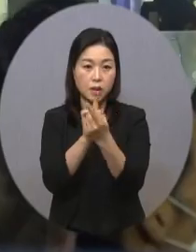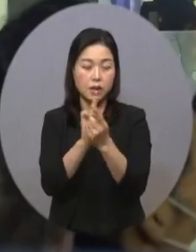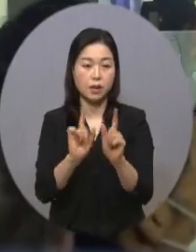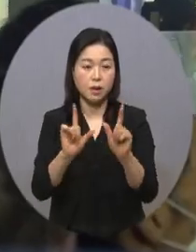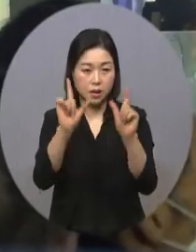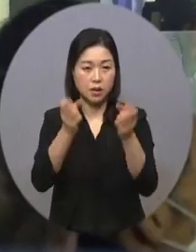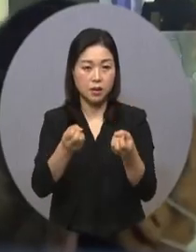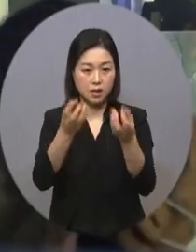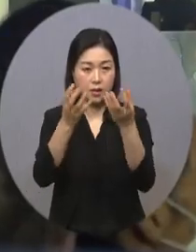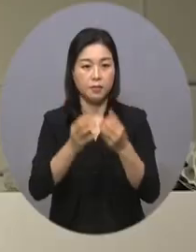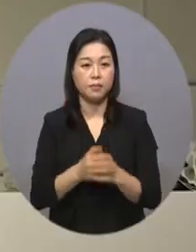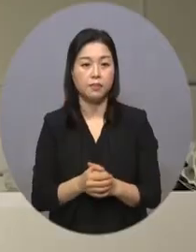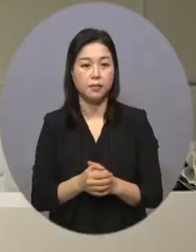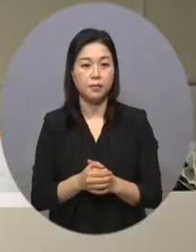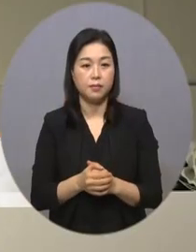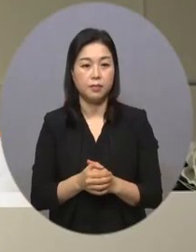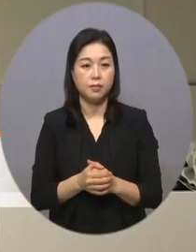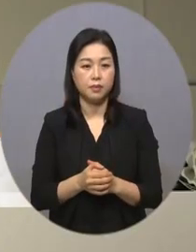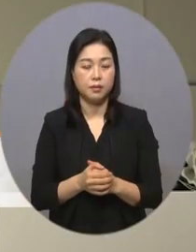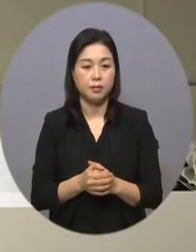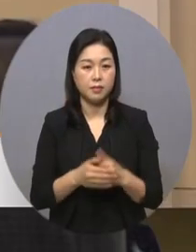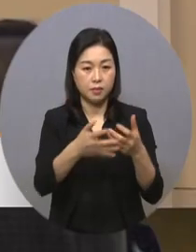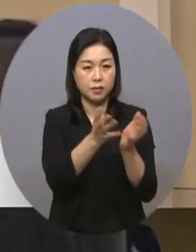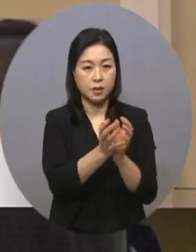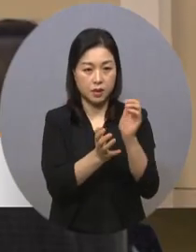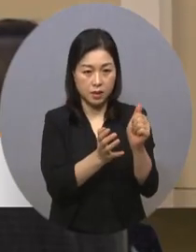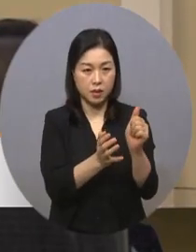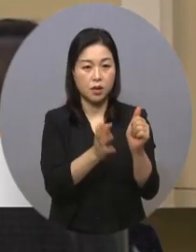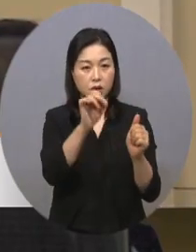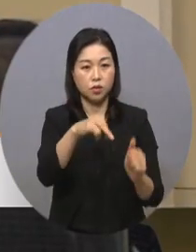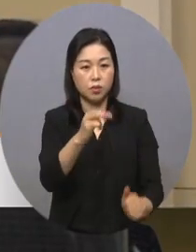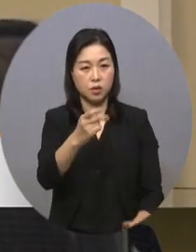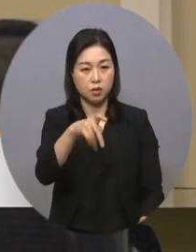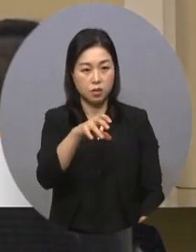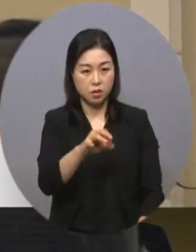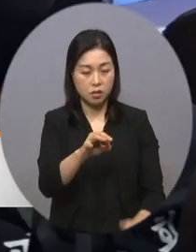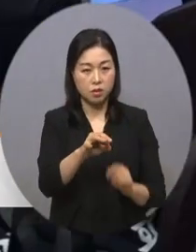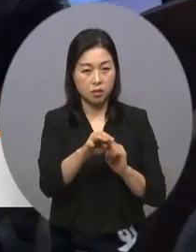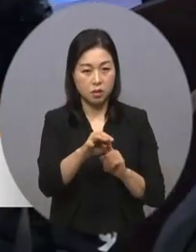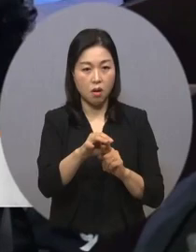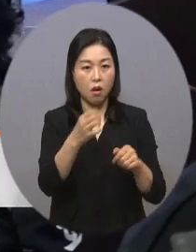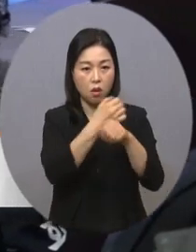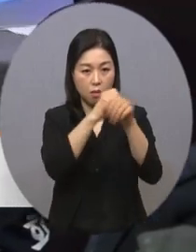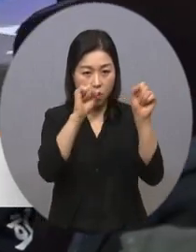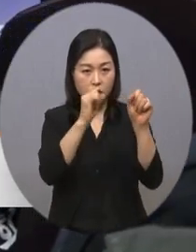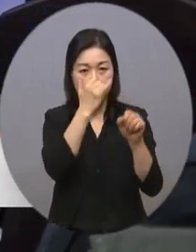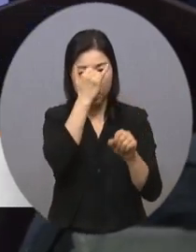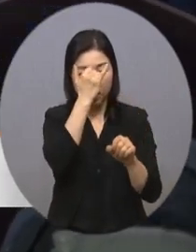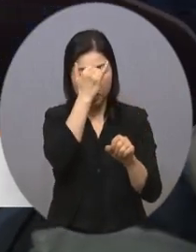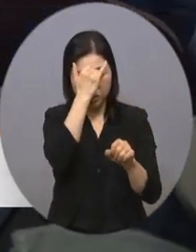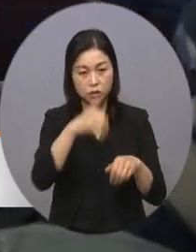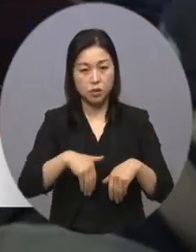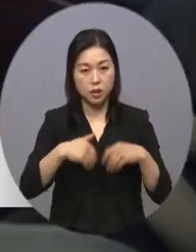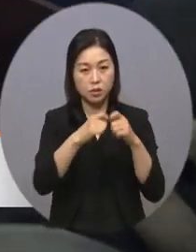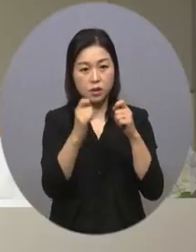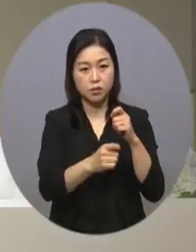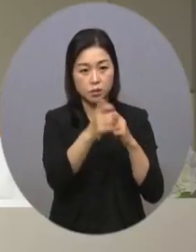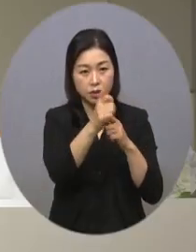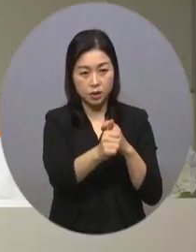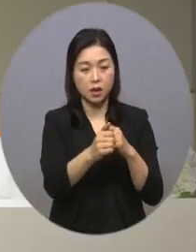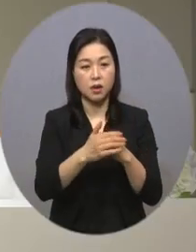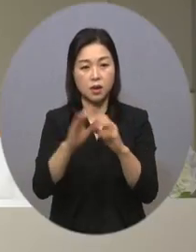개최되었습니다. 행사는 각 기관 단체장과 유병성 광복회 충남 지부장, 8개 보훈단체